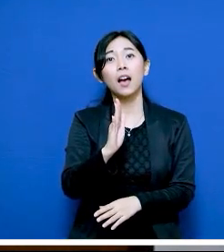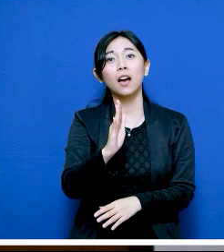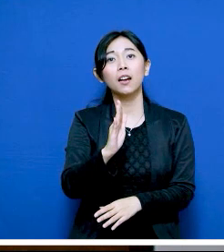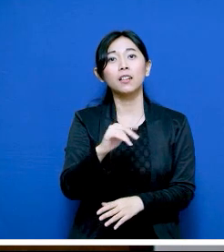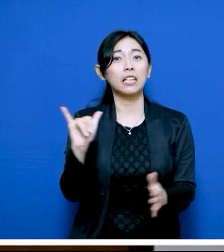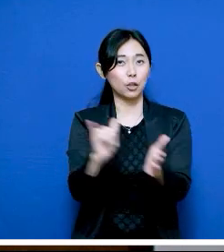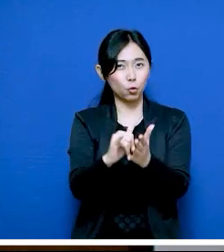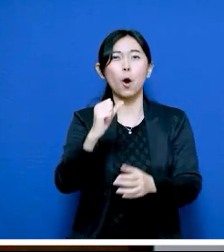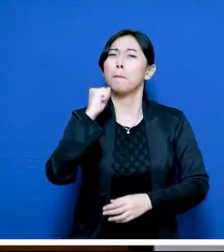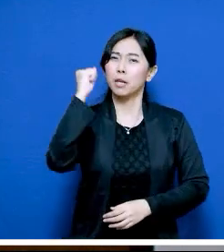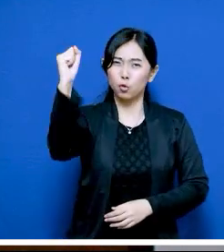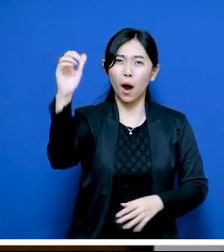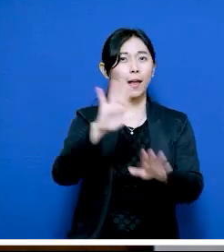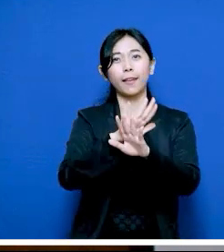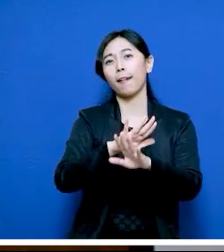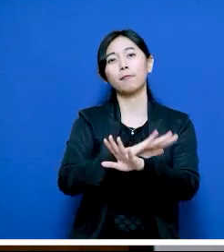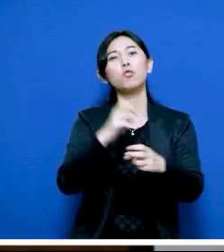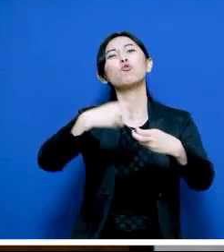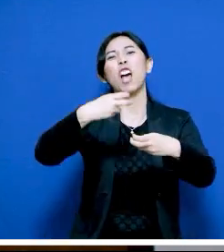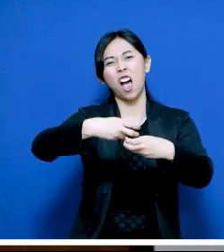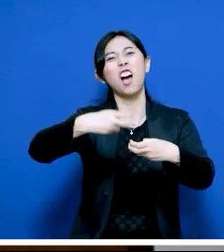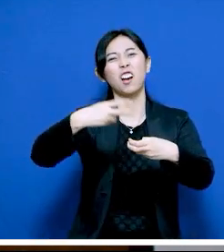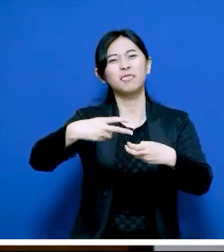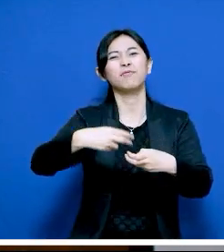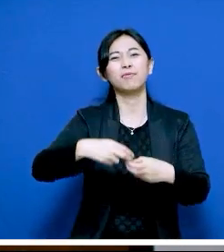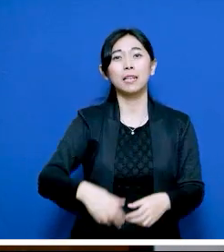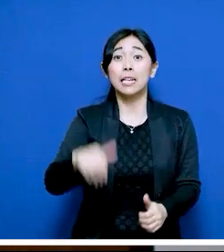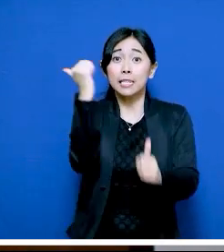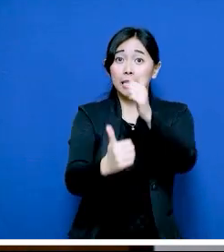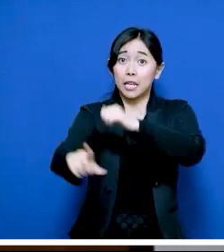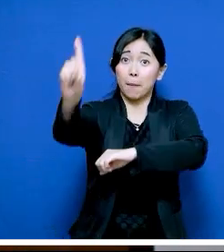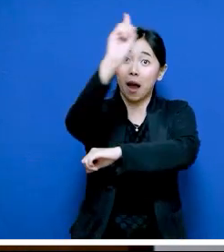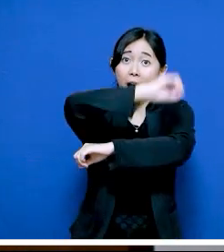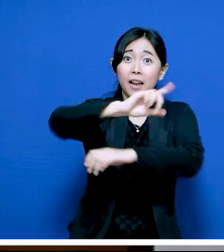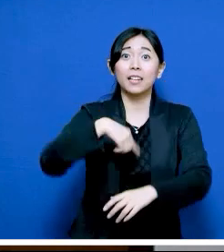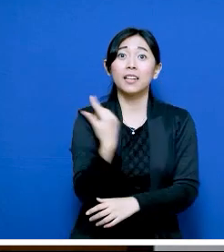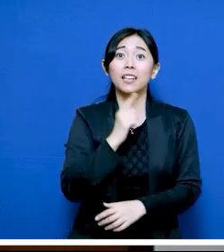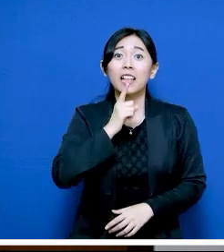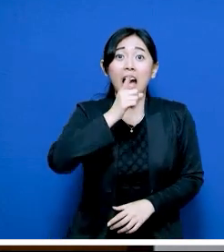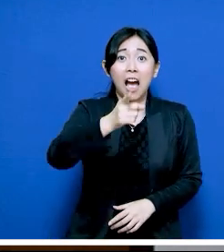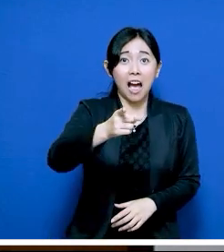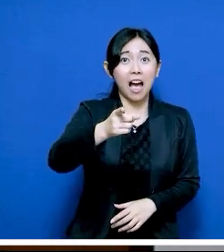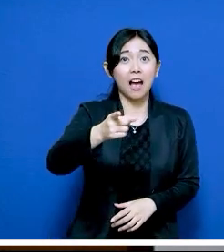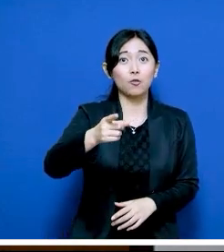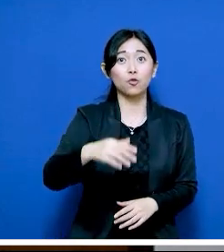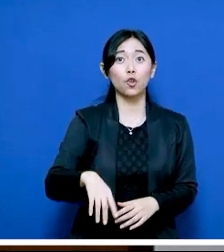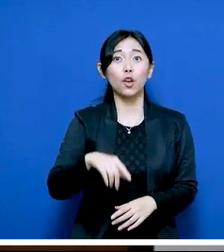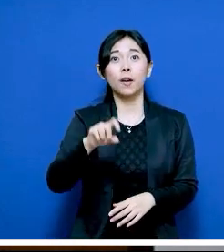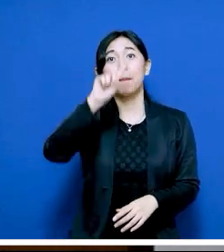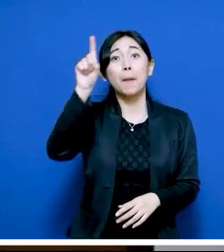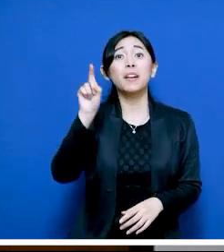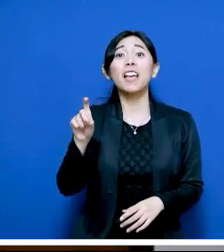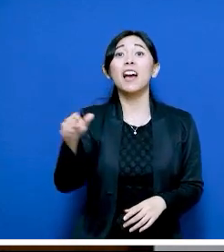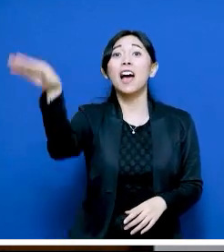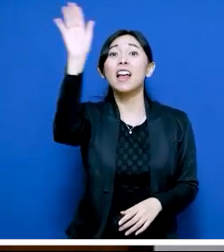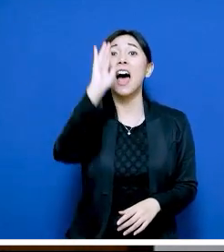merupakan perjuangan yang tidak mudah. Betapa setiap hari kita selalu dipertantangkan untuk mempertanyakan Allah, sehingga